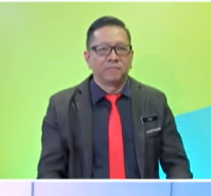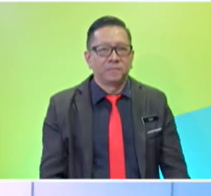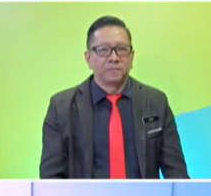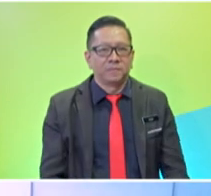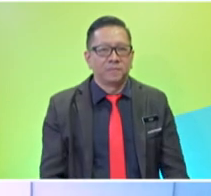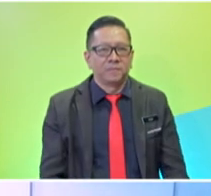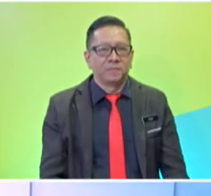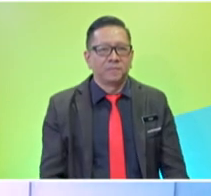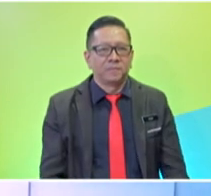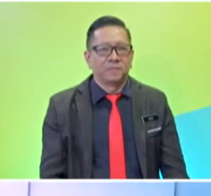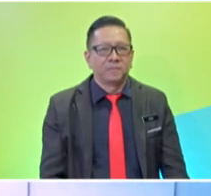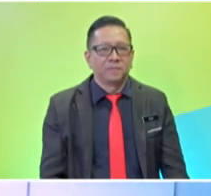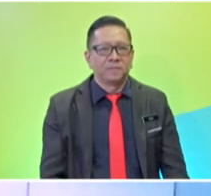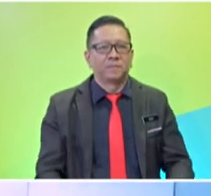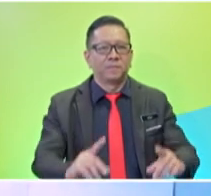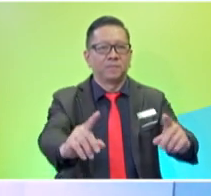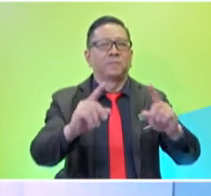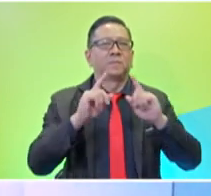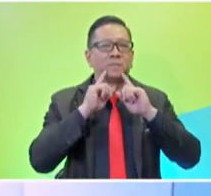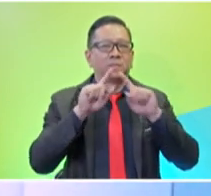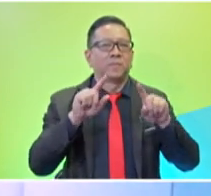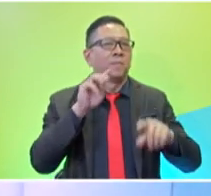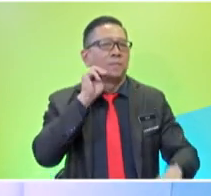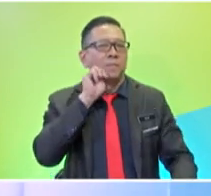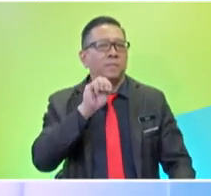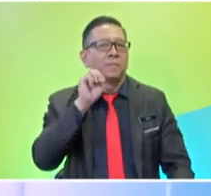ini jawabannya saya